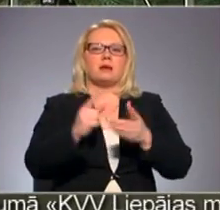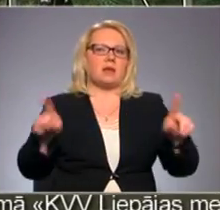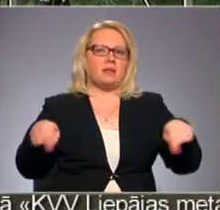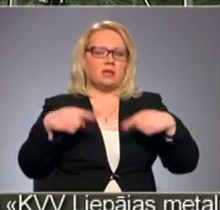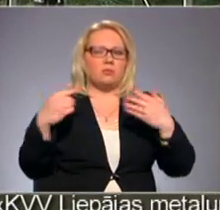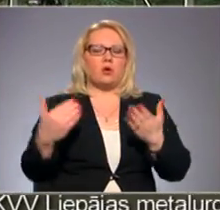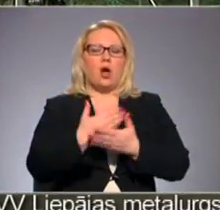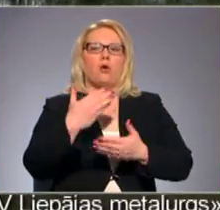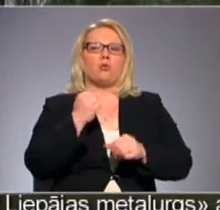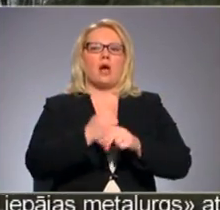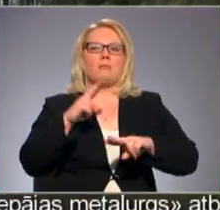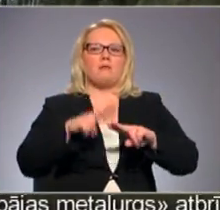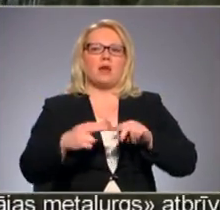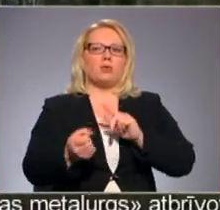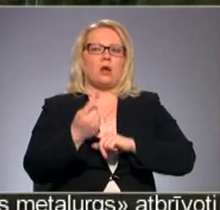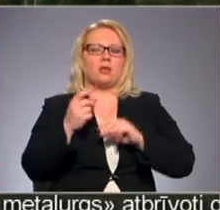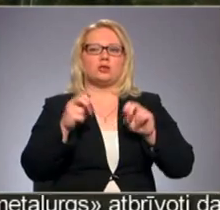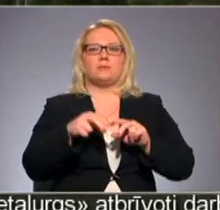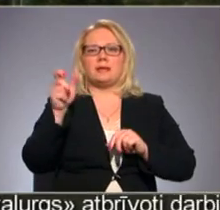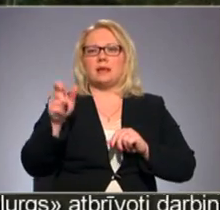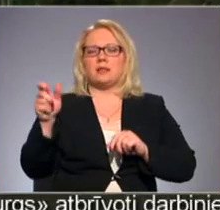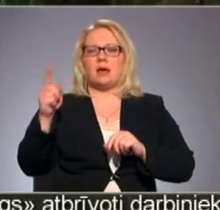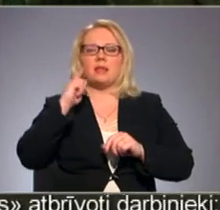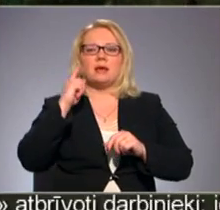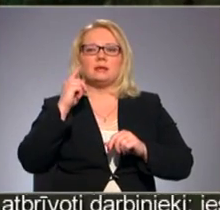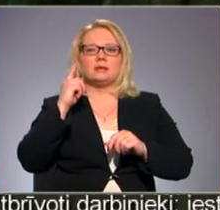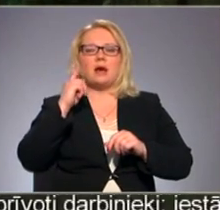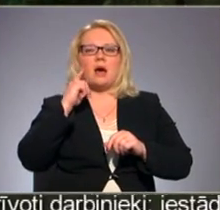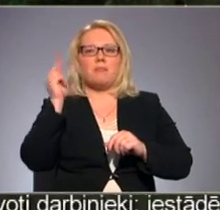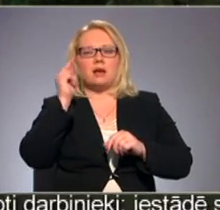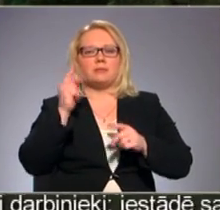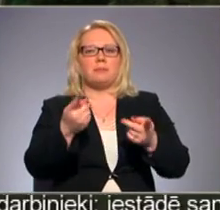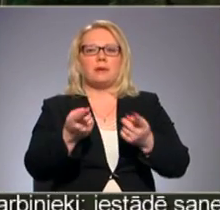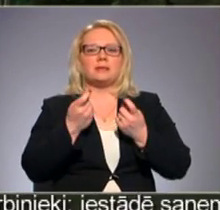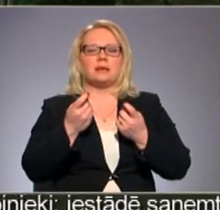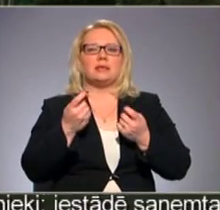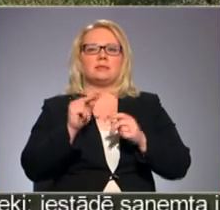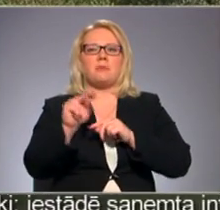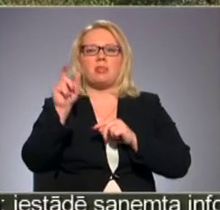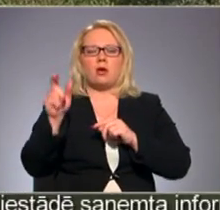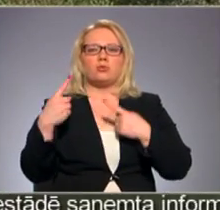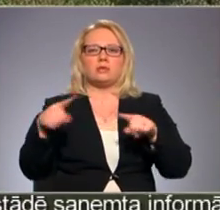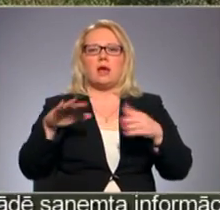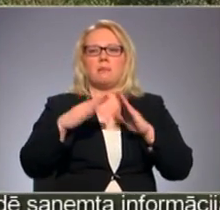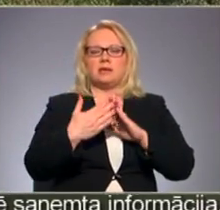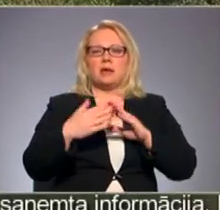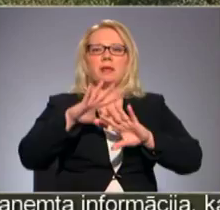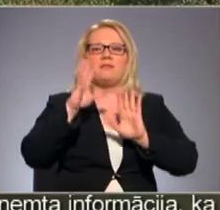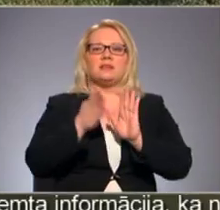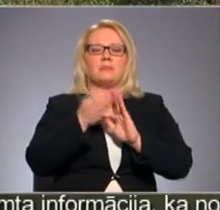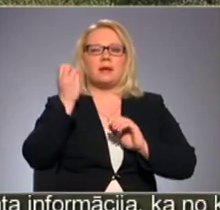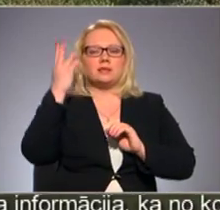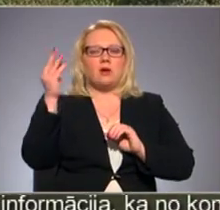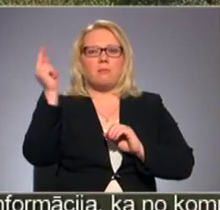jaunu darba vietu radīšanu. Speciāltātes apguvē piesaistīs pedagogus no citām pilsētām. Savukārt vispār